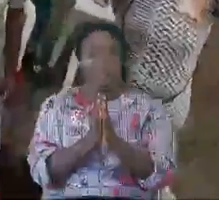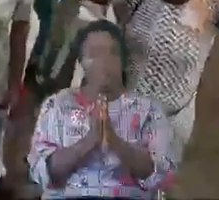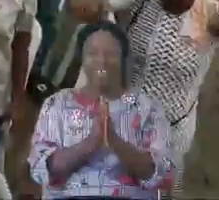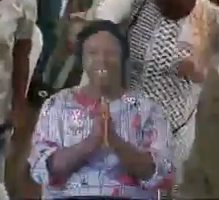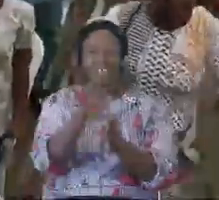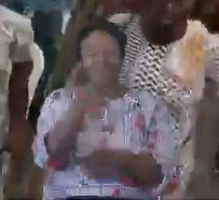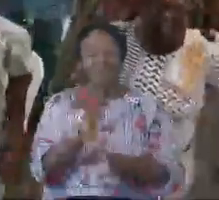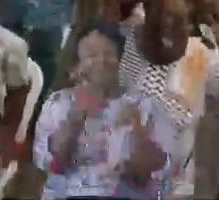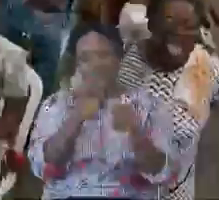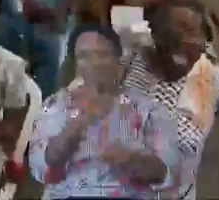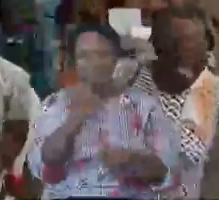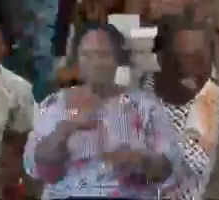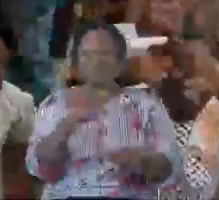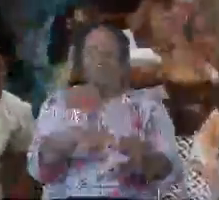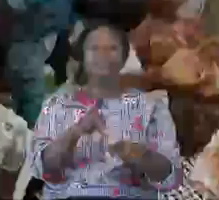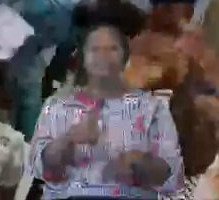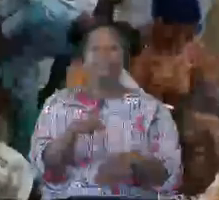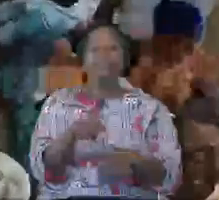Maintenant, un Amen mondial.